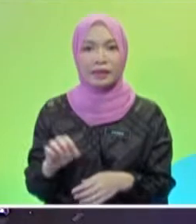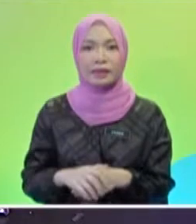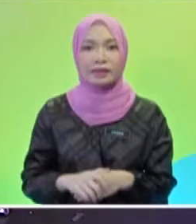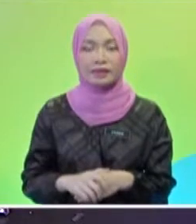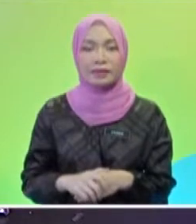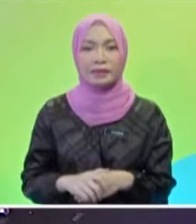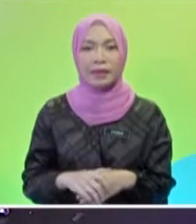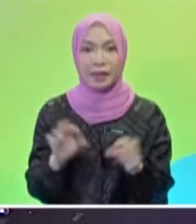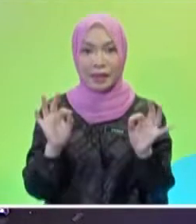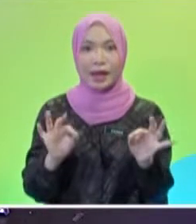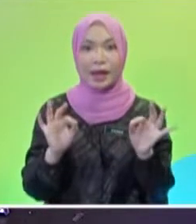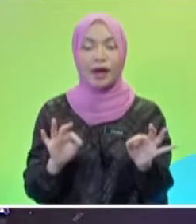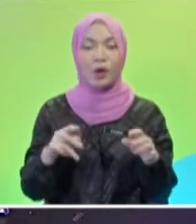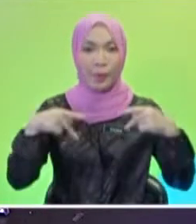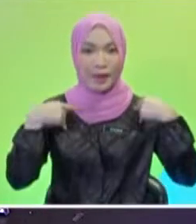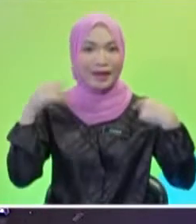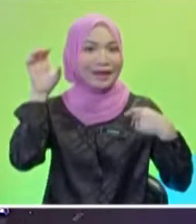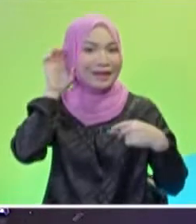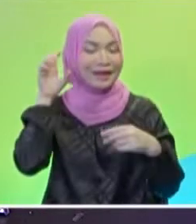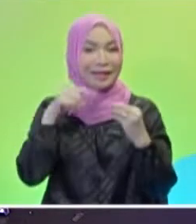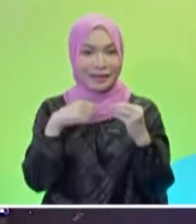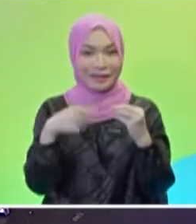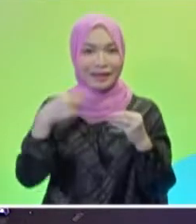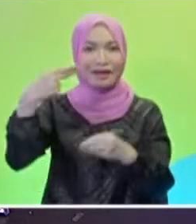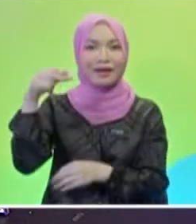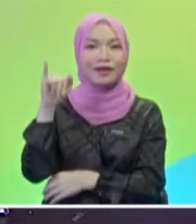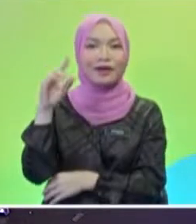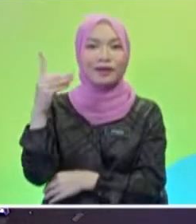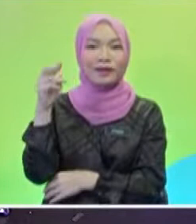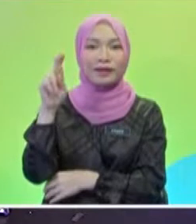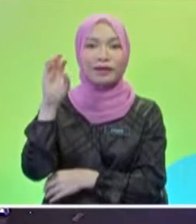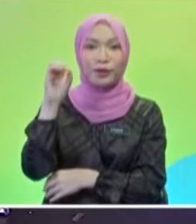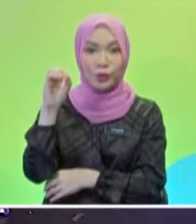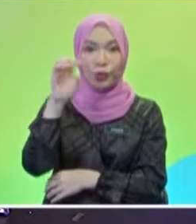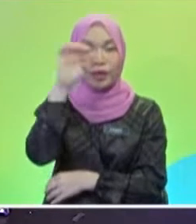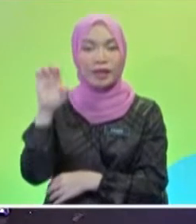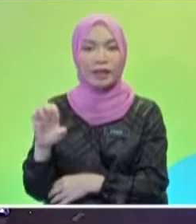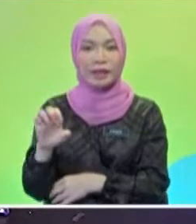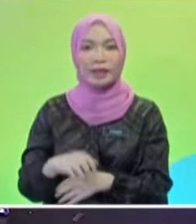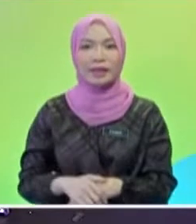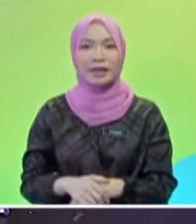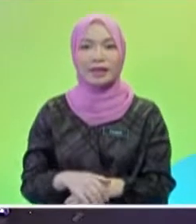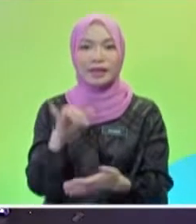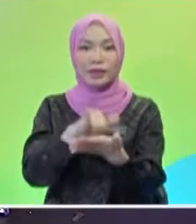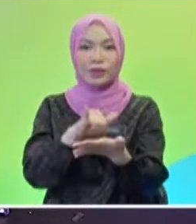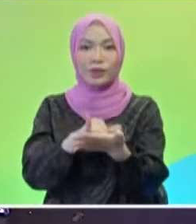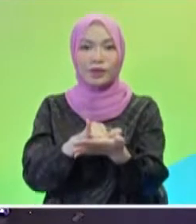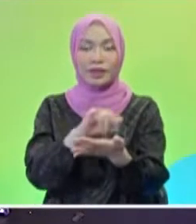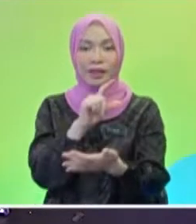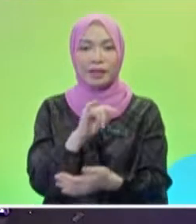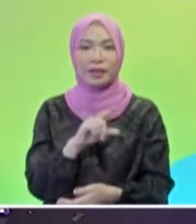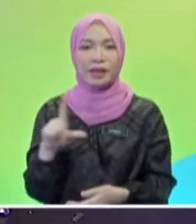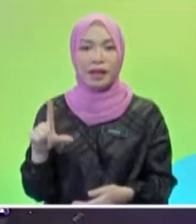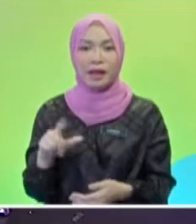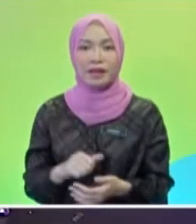ahli caleta Kadek Listrik kita Lina hidup semuanya bergelar Nah itu adalah antara sumber-sumber lainnya kita adalah